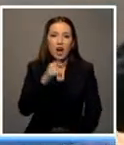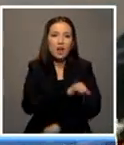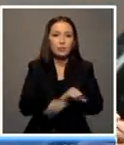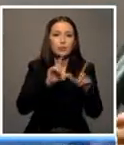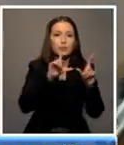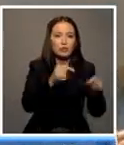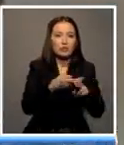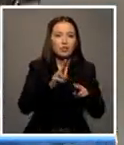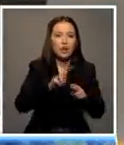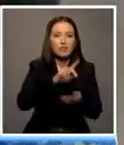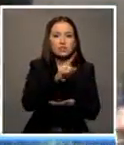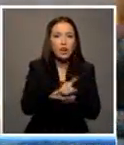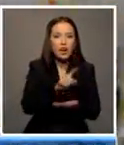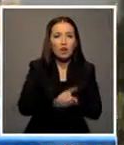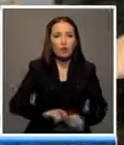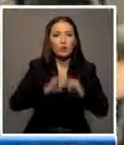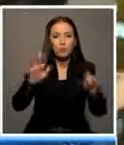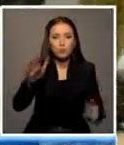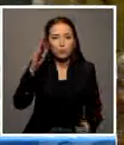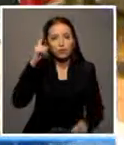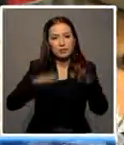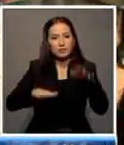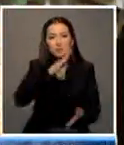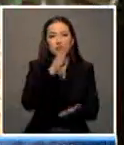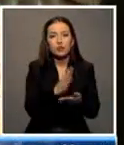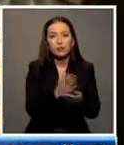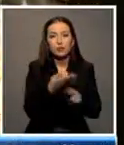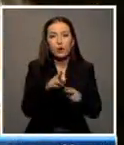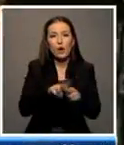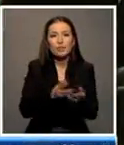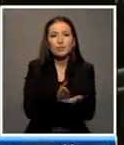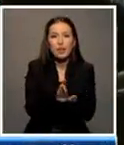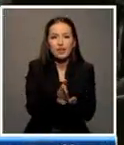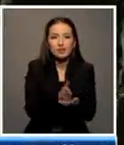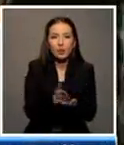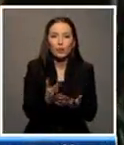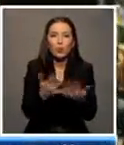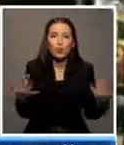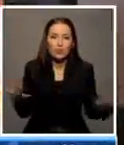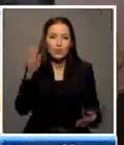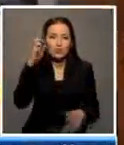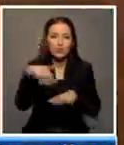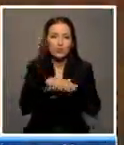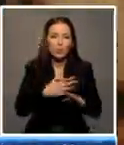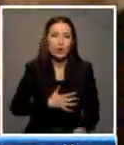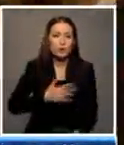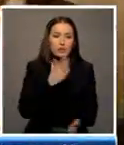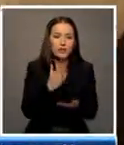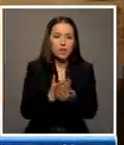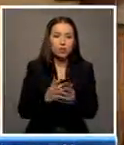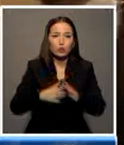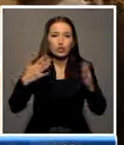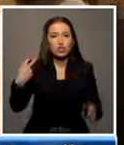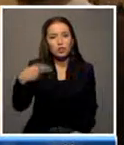тауарларға салықты көбейте ме деген қауіп күшейіп келеді. Мұндай оқшаулану саясаты қазір көптеген мемлекеттерді алаңдатып отыр. Үлкен жиырмалық саммитіне